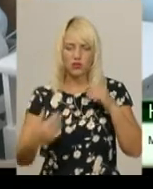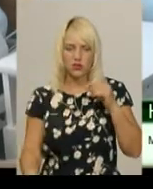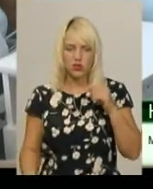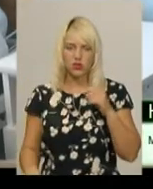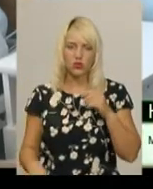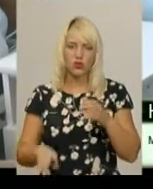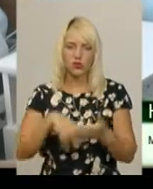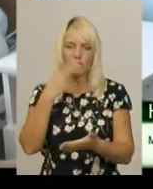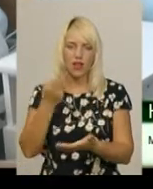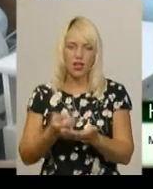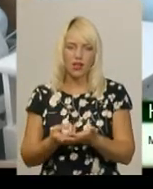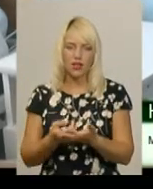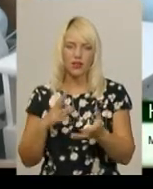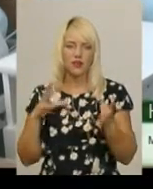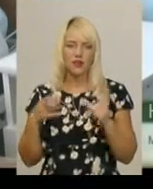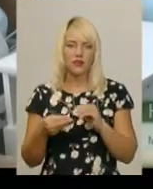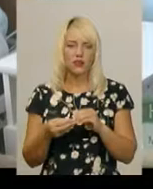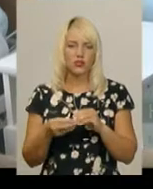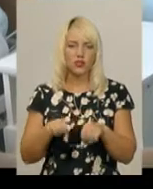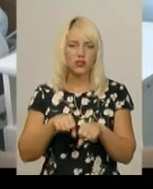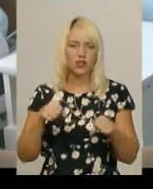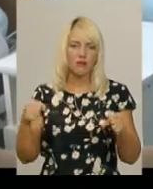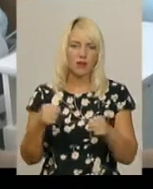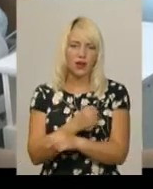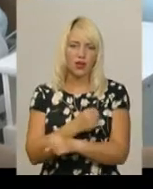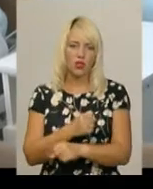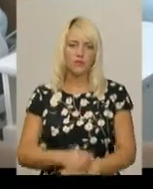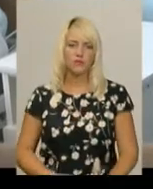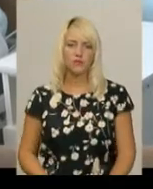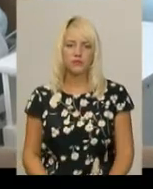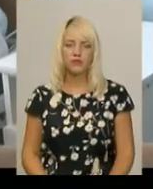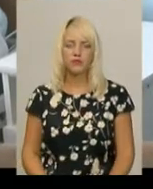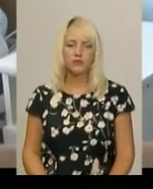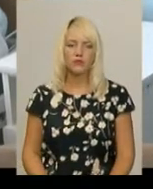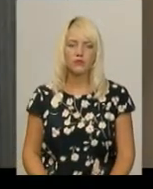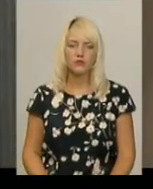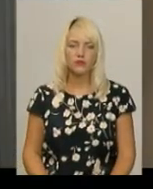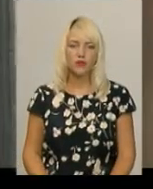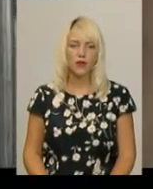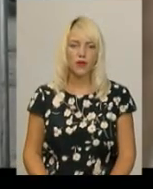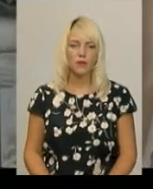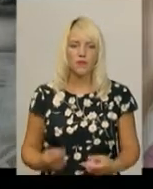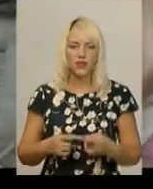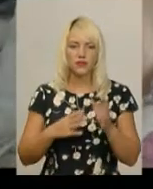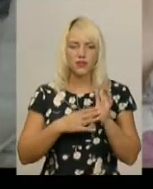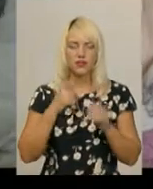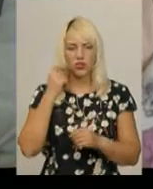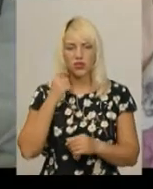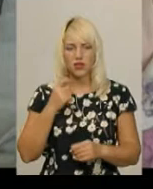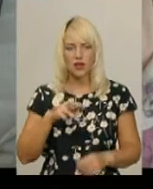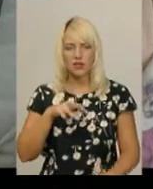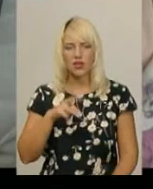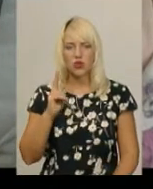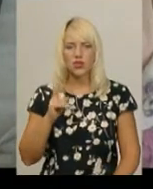впала, в результаті виходить прилом зі зміщенням. А це 9-річний син Марини